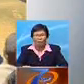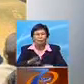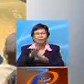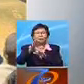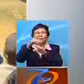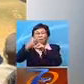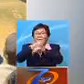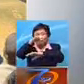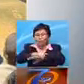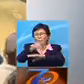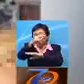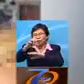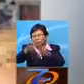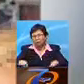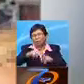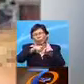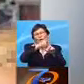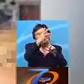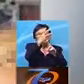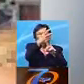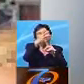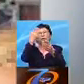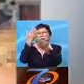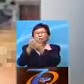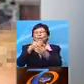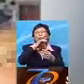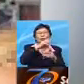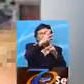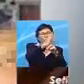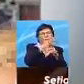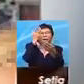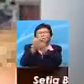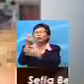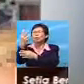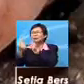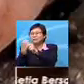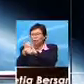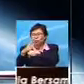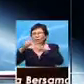200 kanak-kanak antara 6 bulan hingga 12 tahun di negara ini.